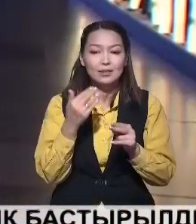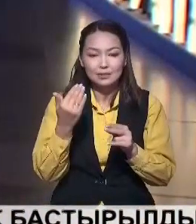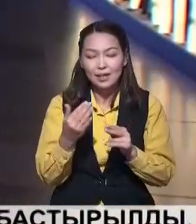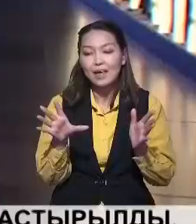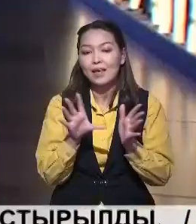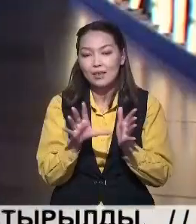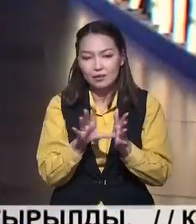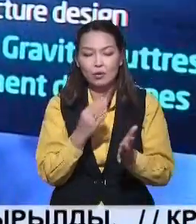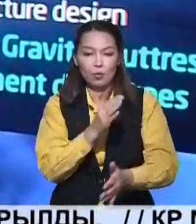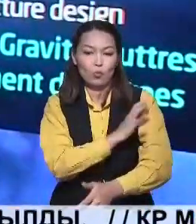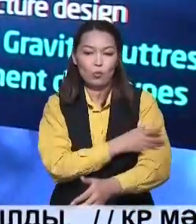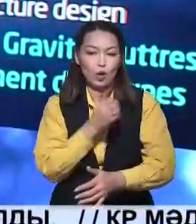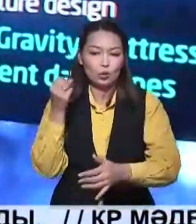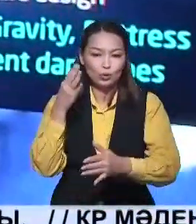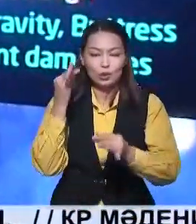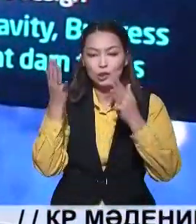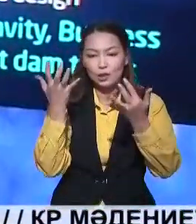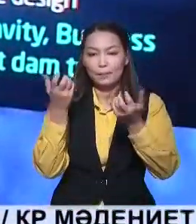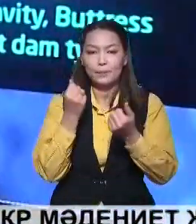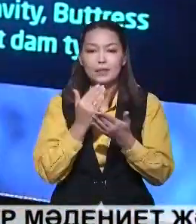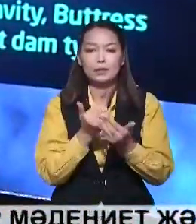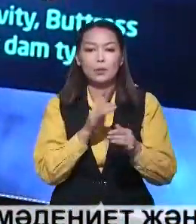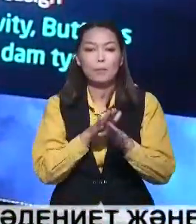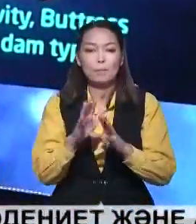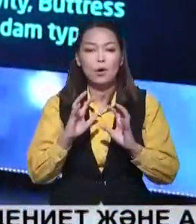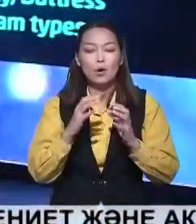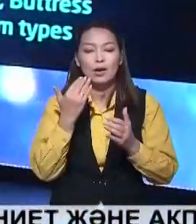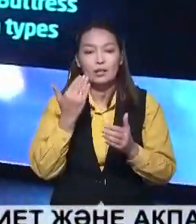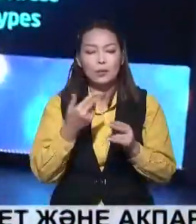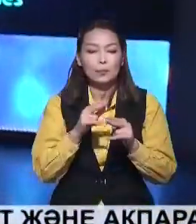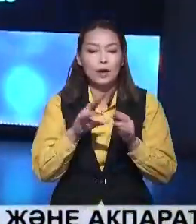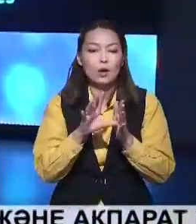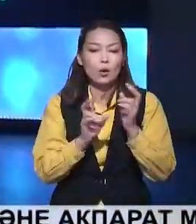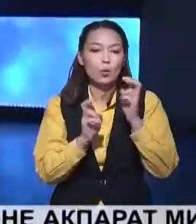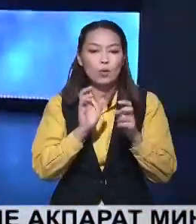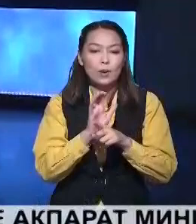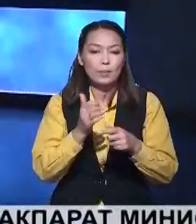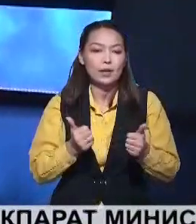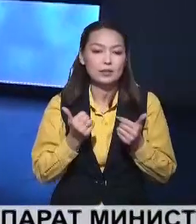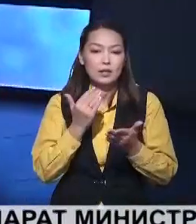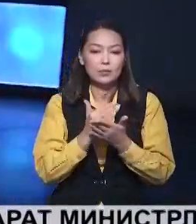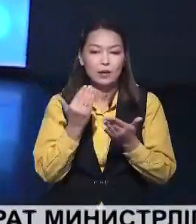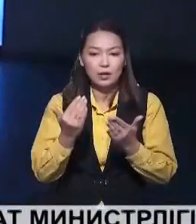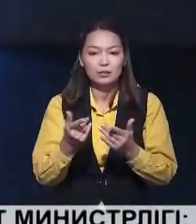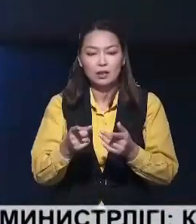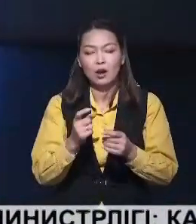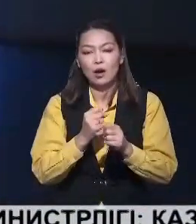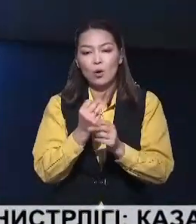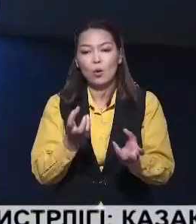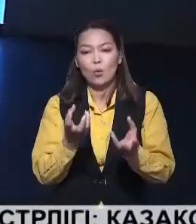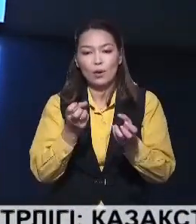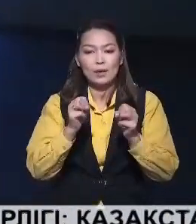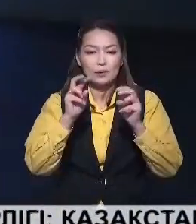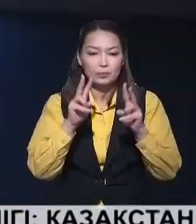энергиясынан қуатын алады. Қазір бүкіл әлем тіршілік нәрі арқылы энергия өндіруді жолға қойған. Мына алдымызда тұрған гидрокибернетикалық турбиналар